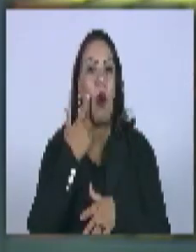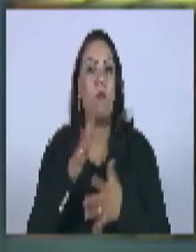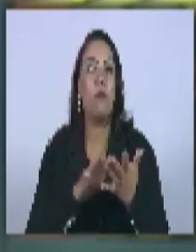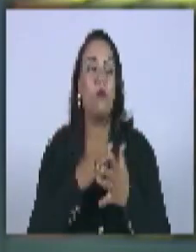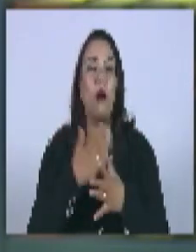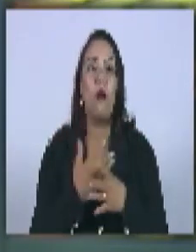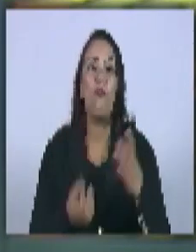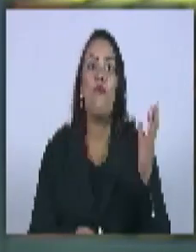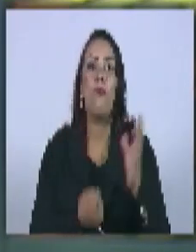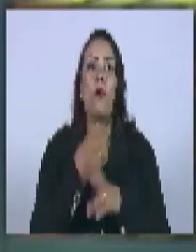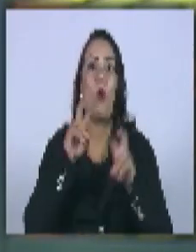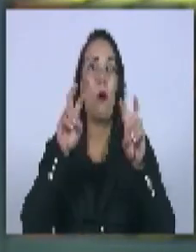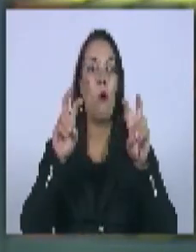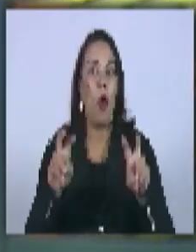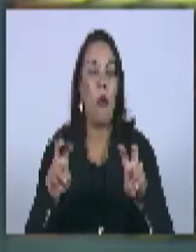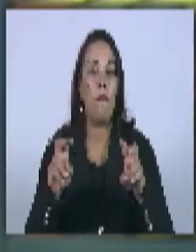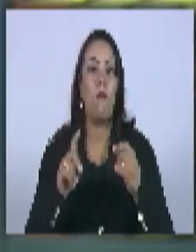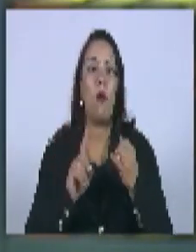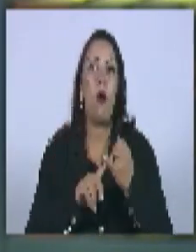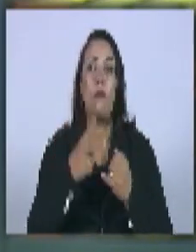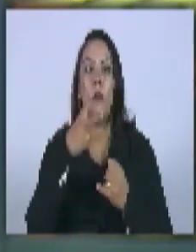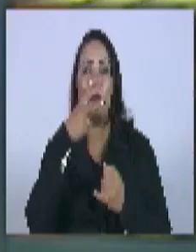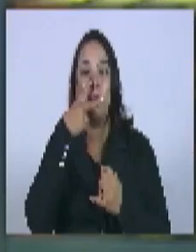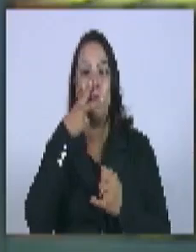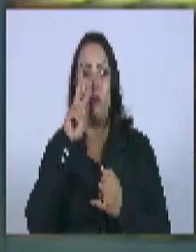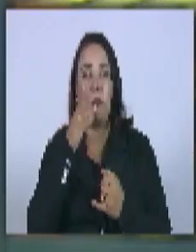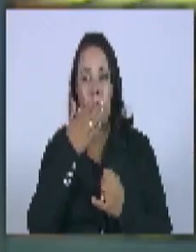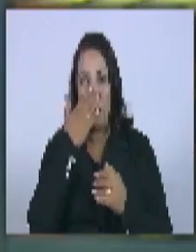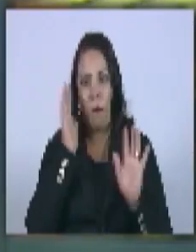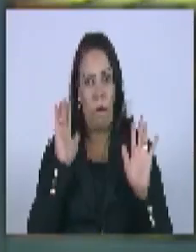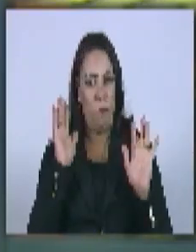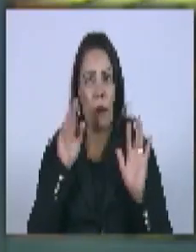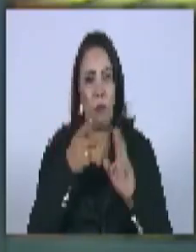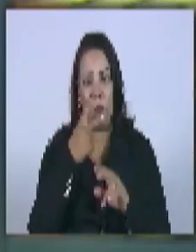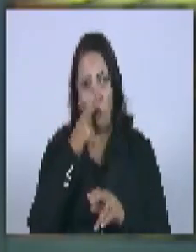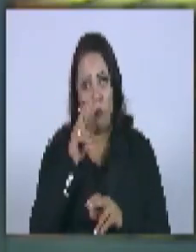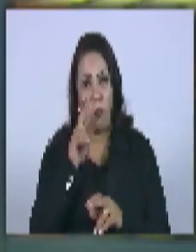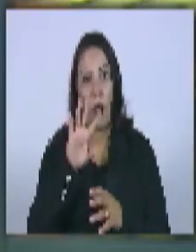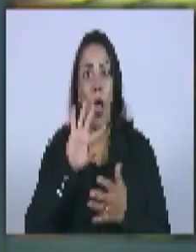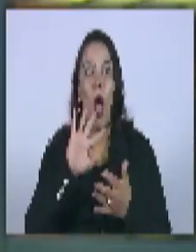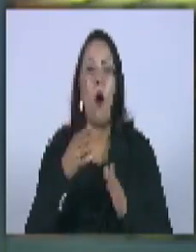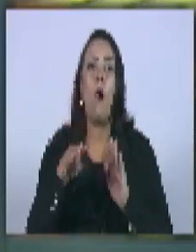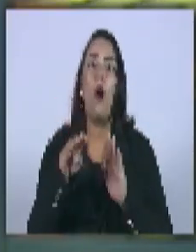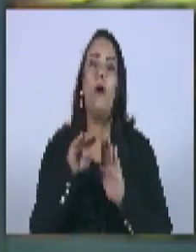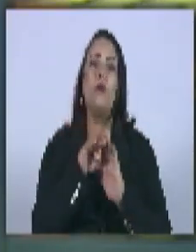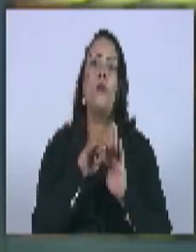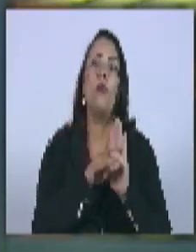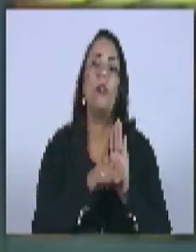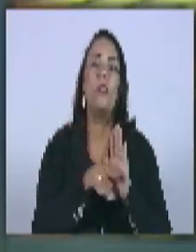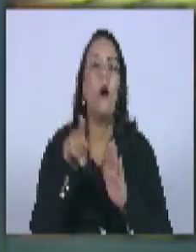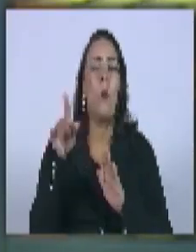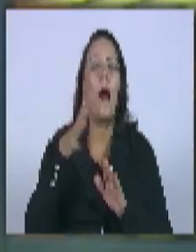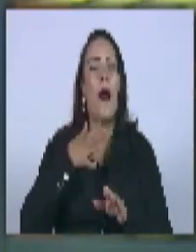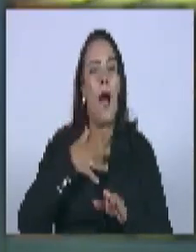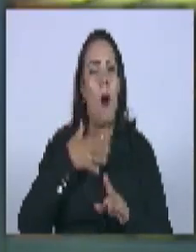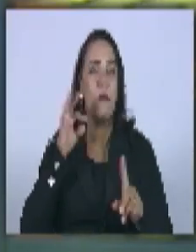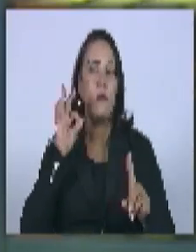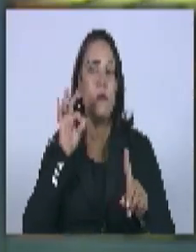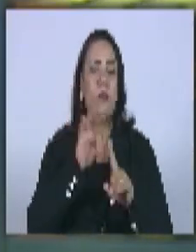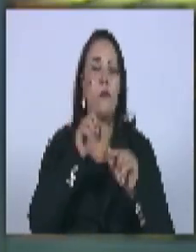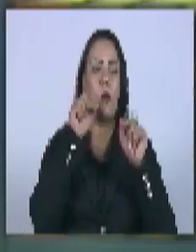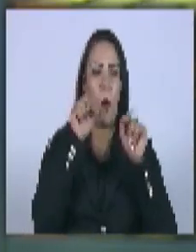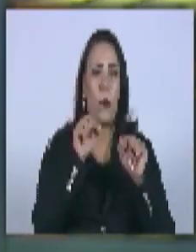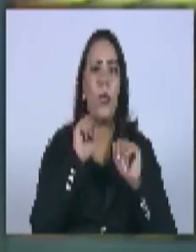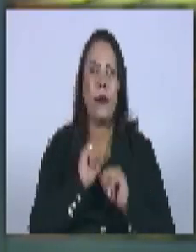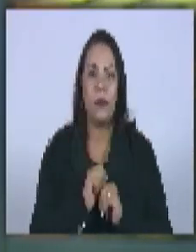عطل مفاجئ او خطا غير مقصود وقد تاتي نتيجه تخطيط مقصود